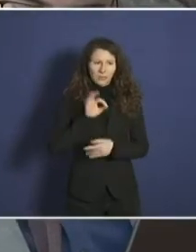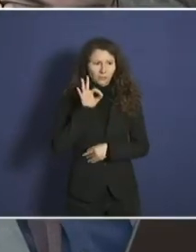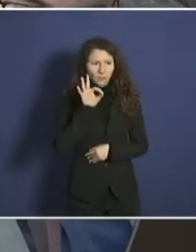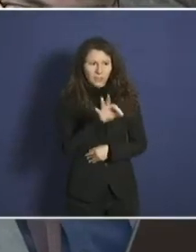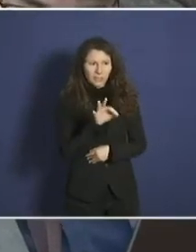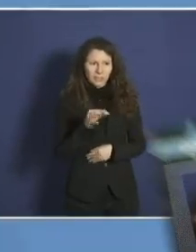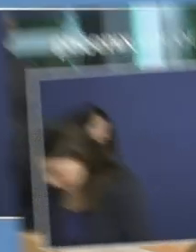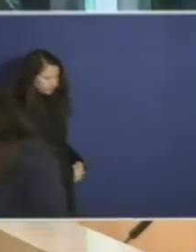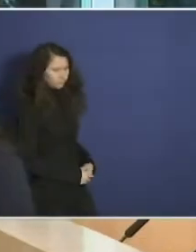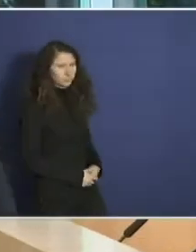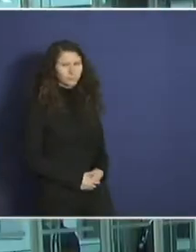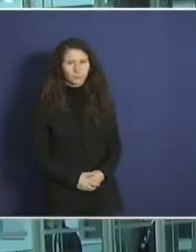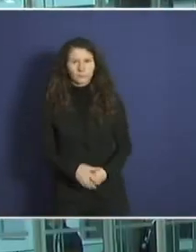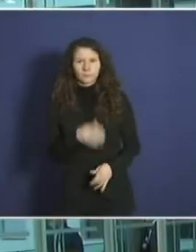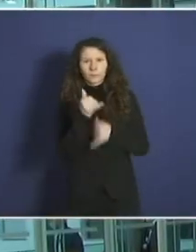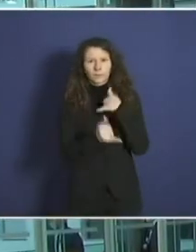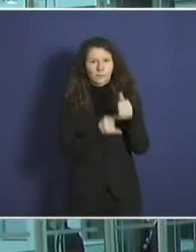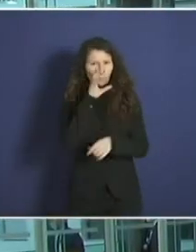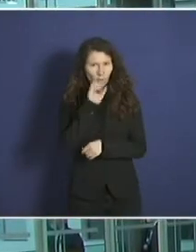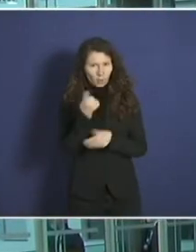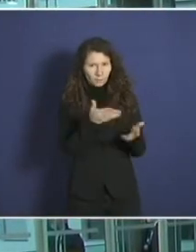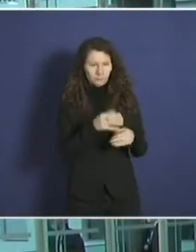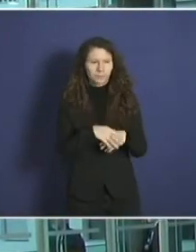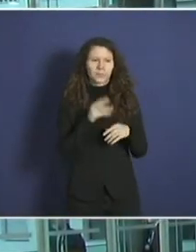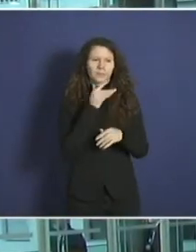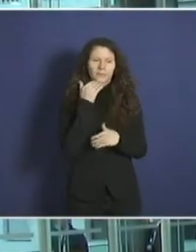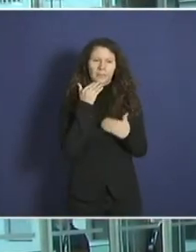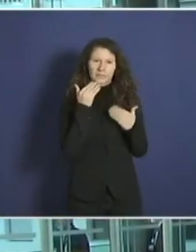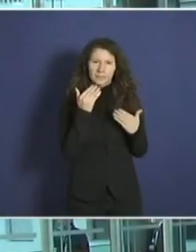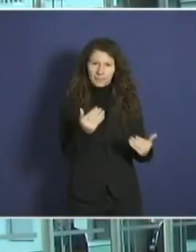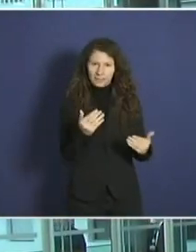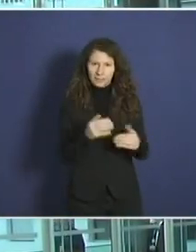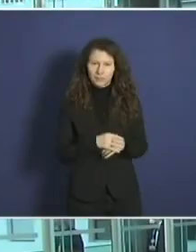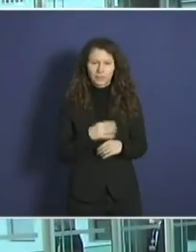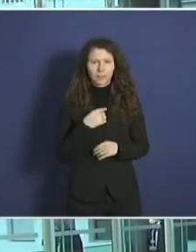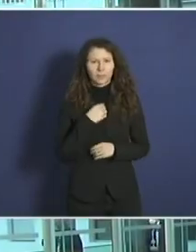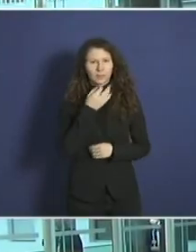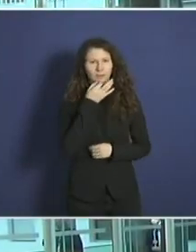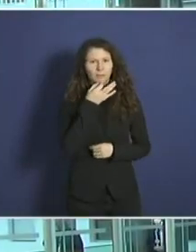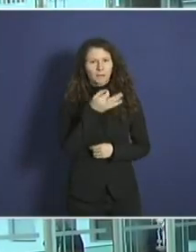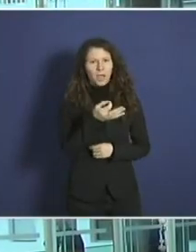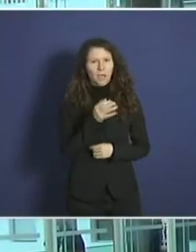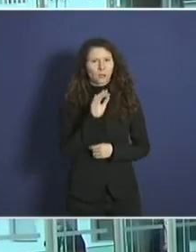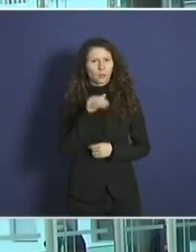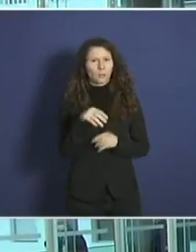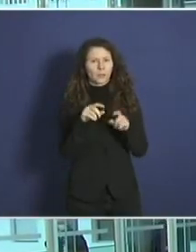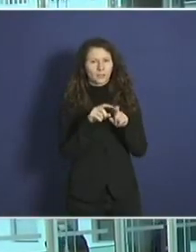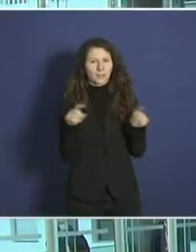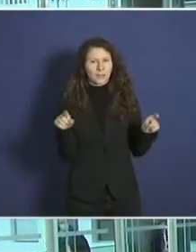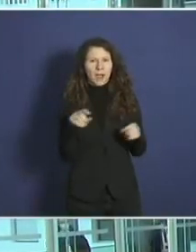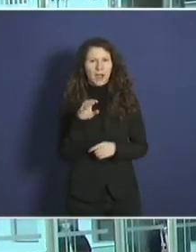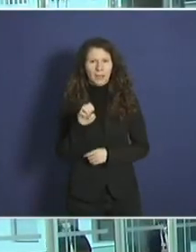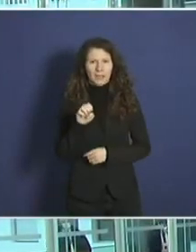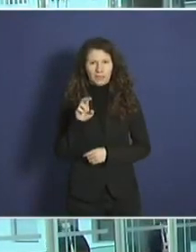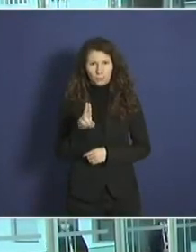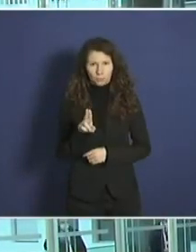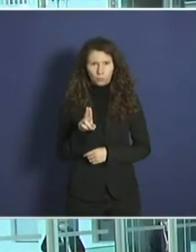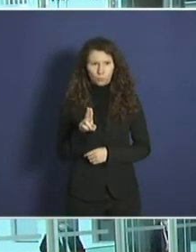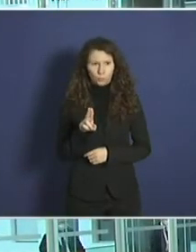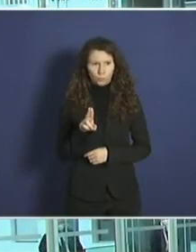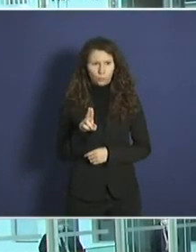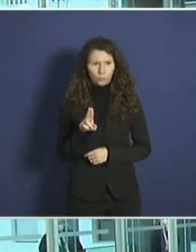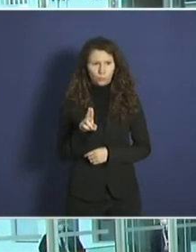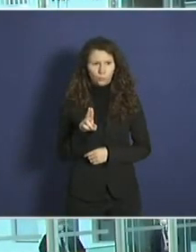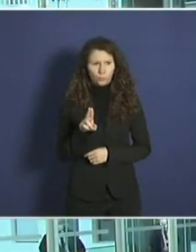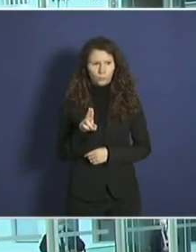erlebt haben? Ja, vielen Dank. Ich habe noch mal eine Frage zu dem Thema EU hier. Hinter